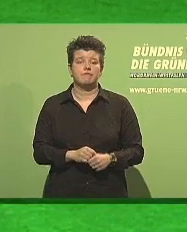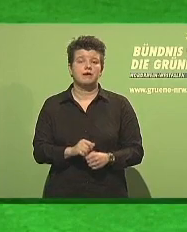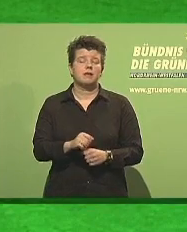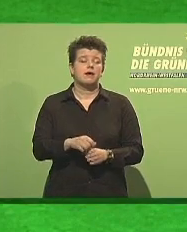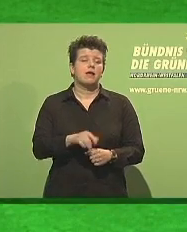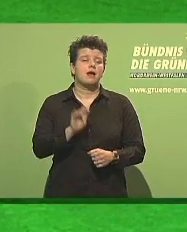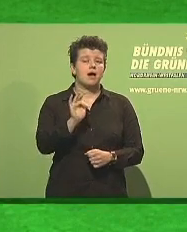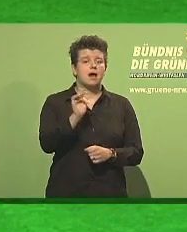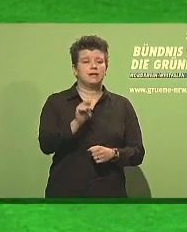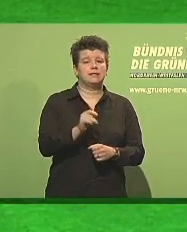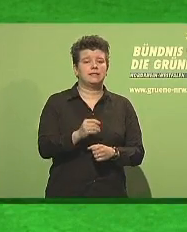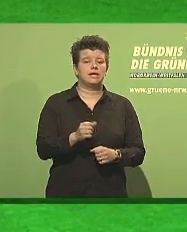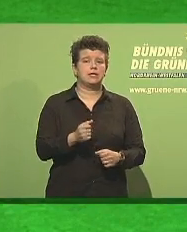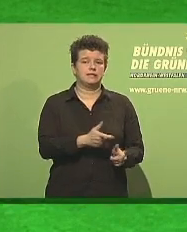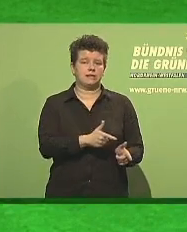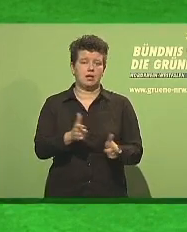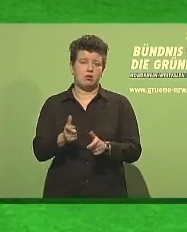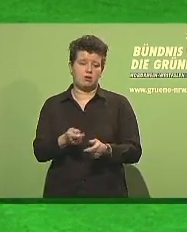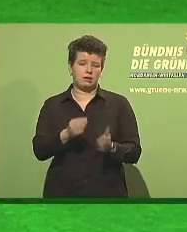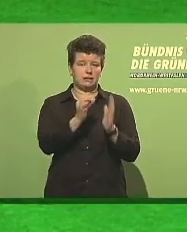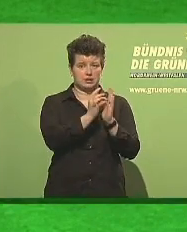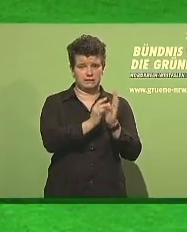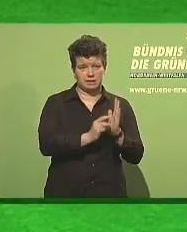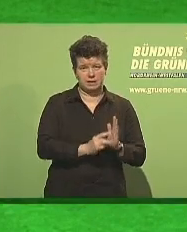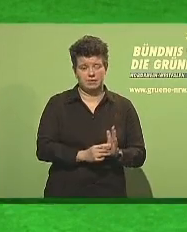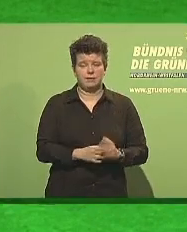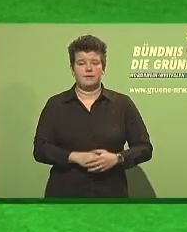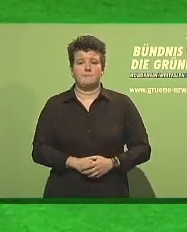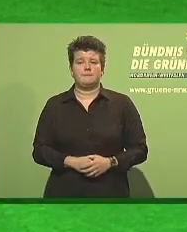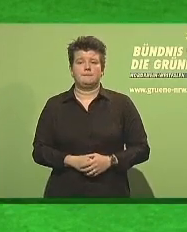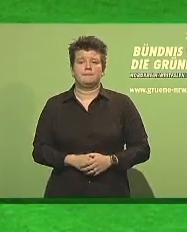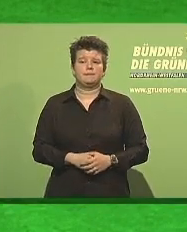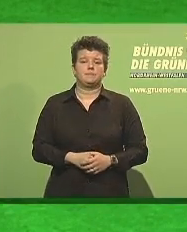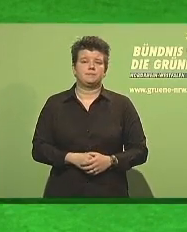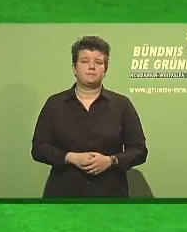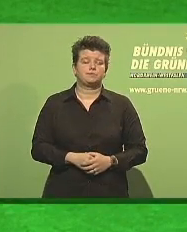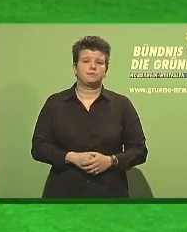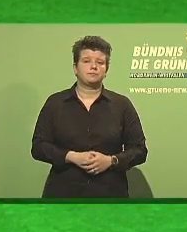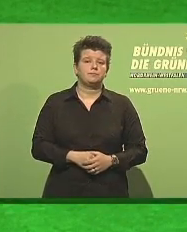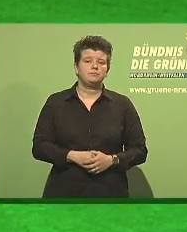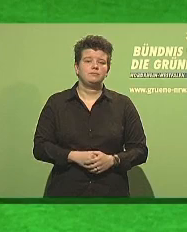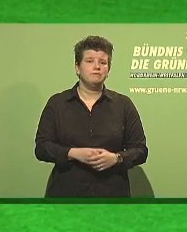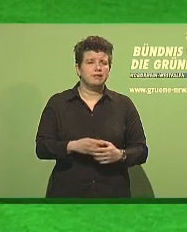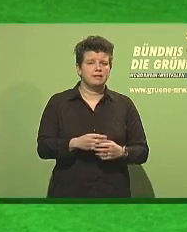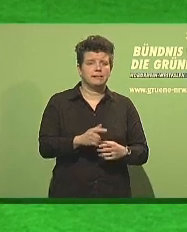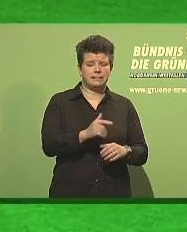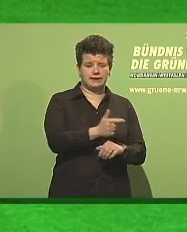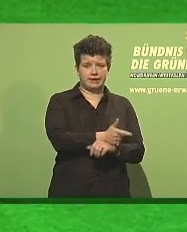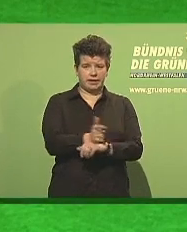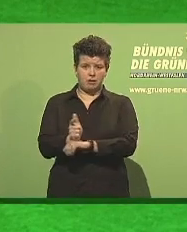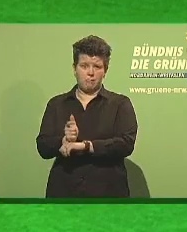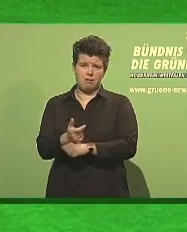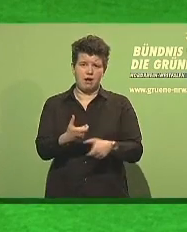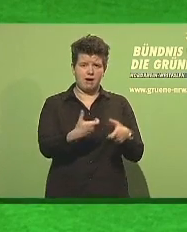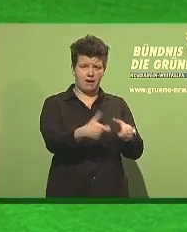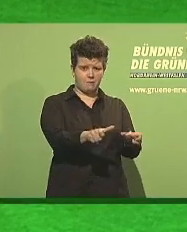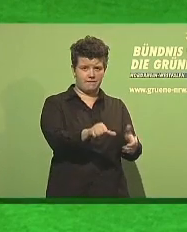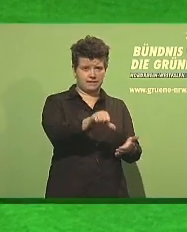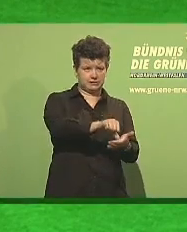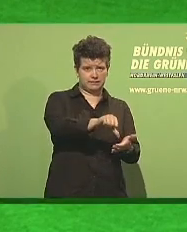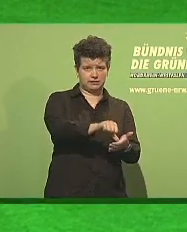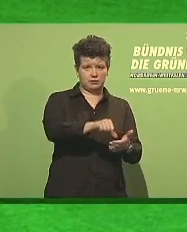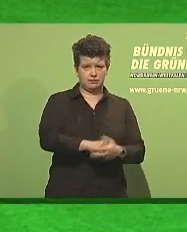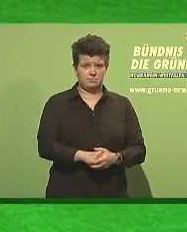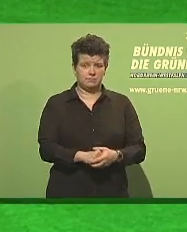der Rechtsextremismus-Datenbank oder beim neu geschaffenen Extremismus- und Terrorabwehrzentrum. Was wir im Kampf gegen die Feinde